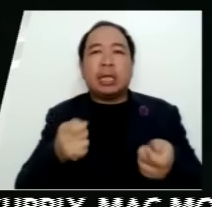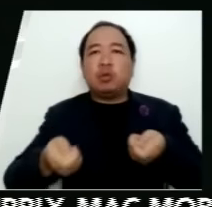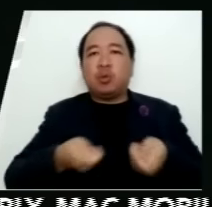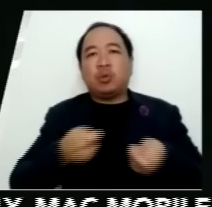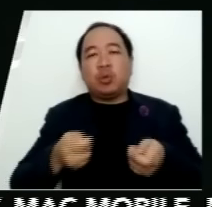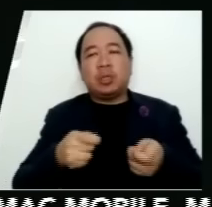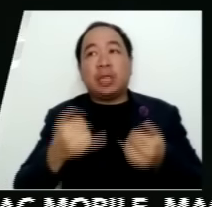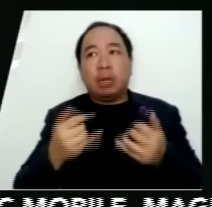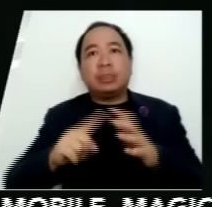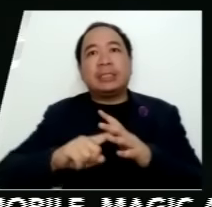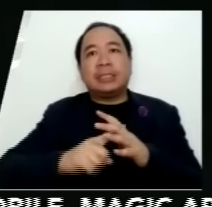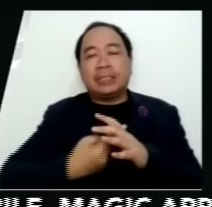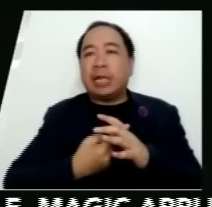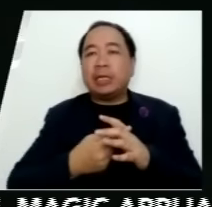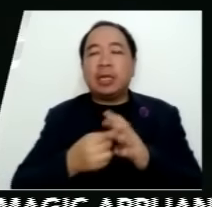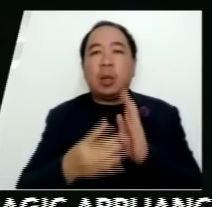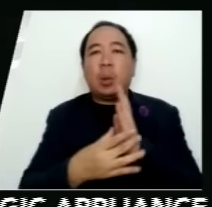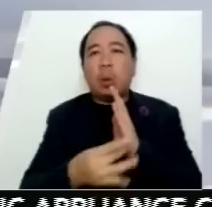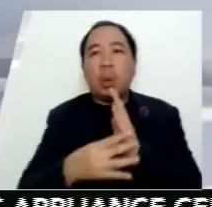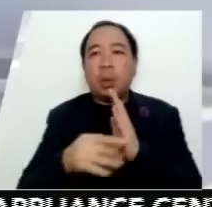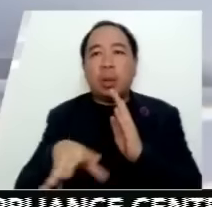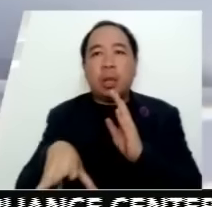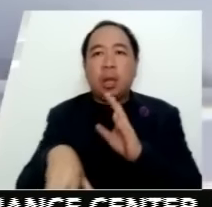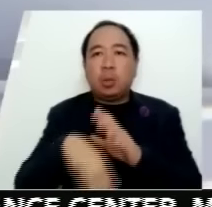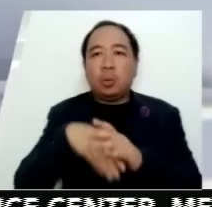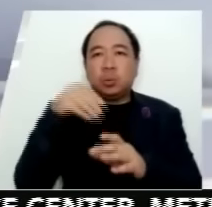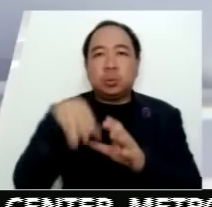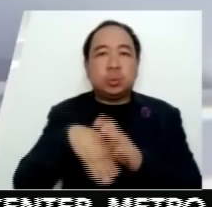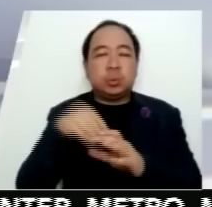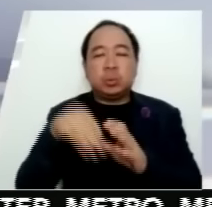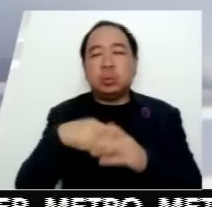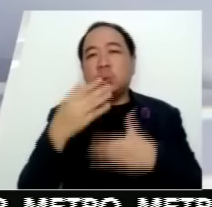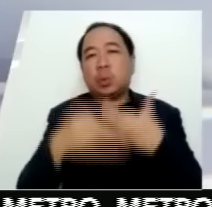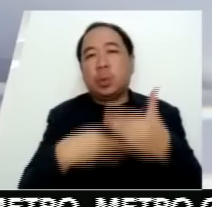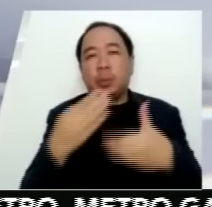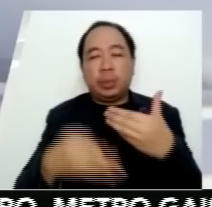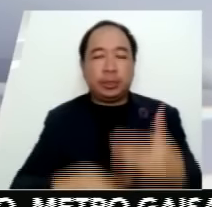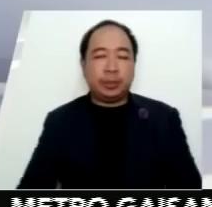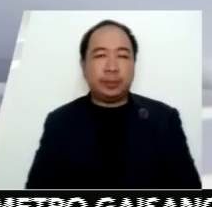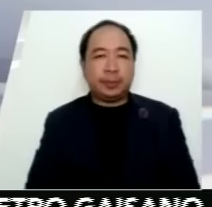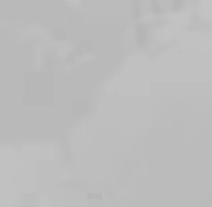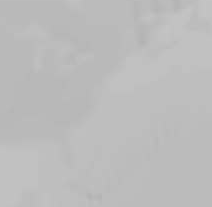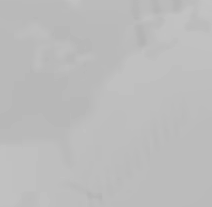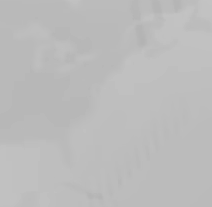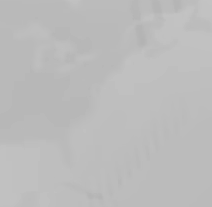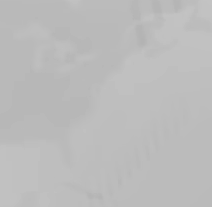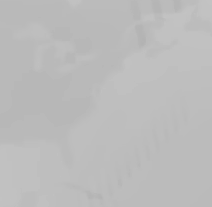oil recovery operation. Emil. Maraming salamat, June Venerasyon.